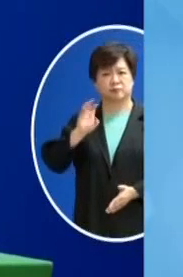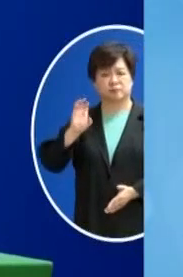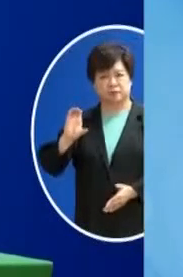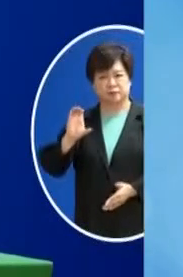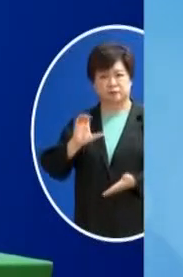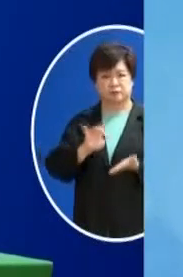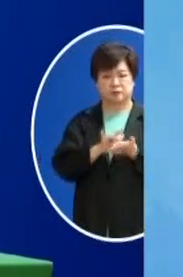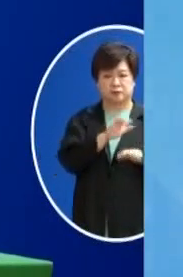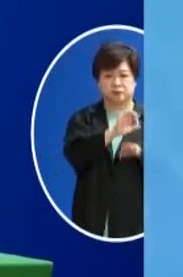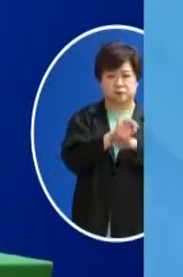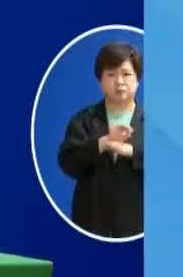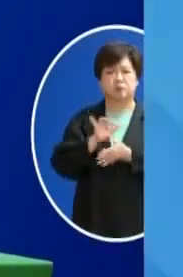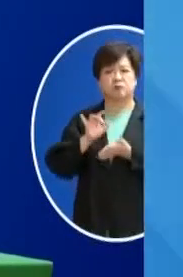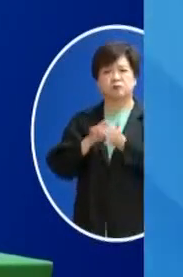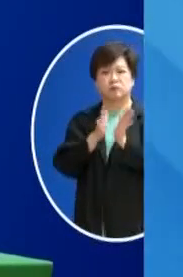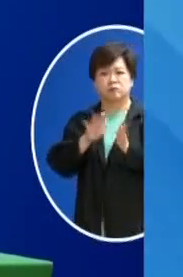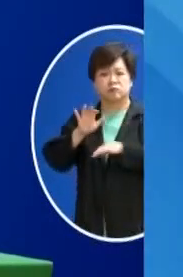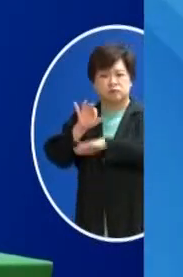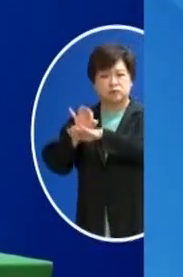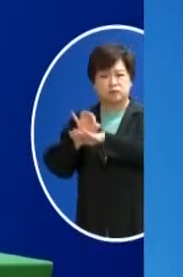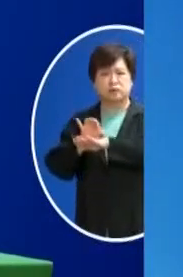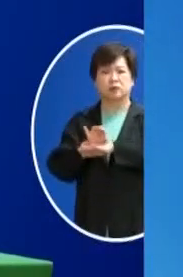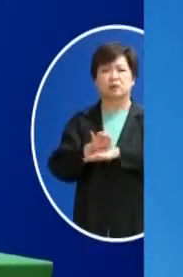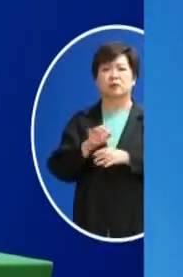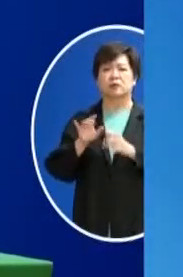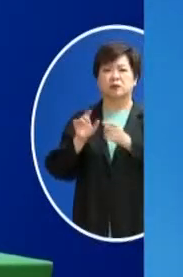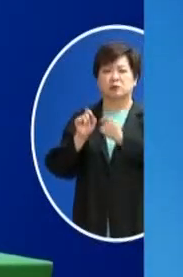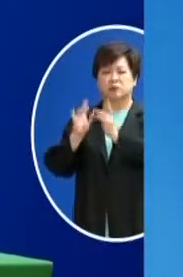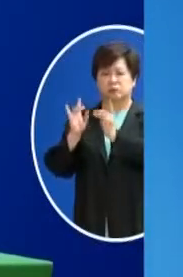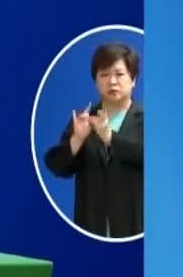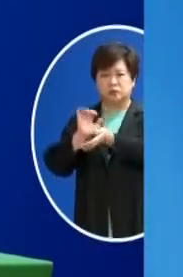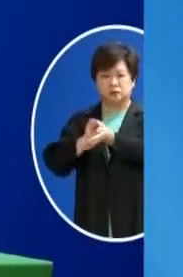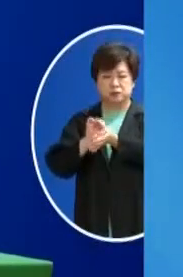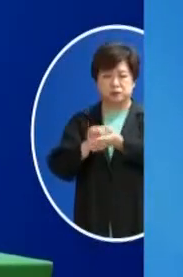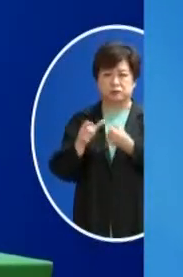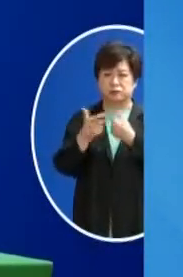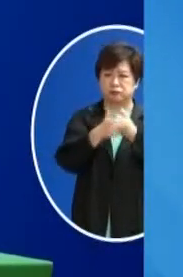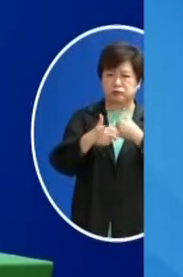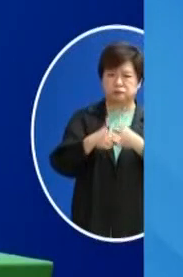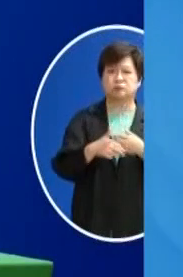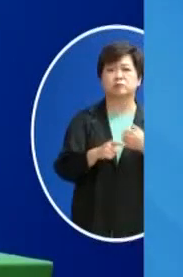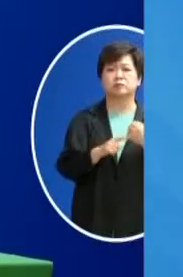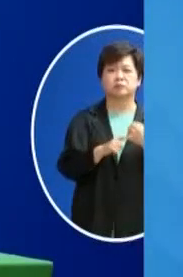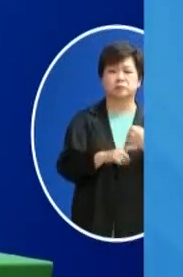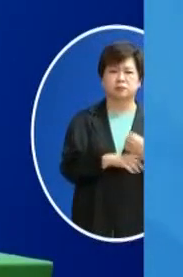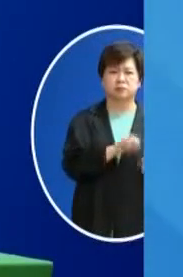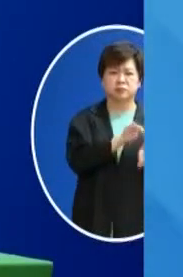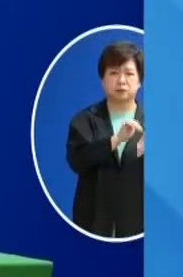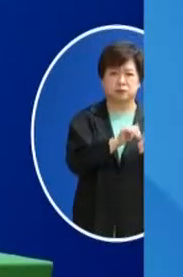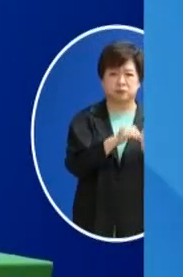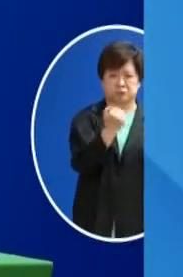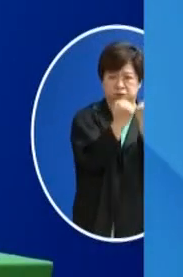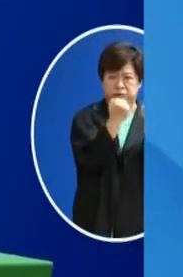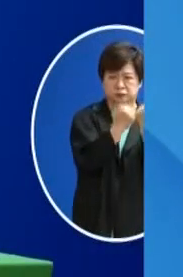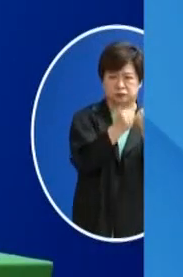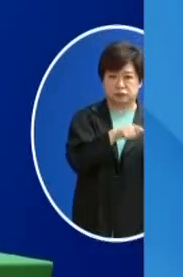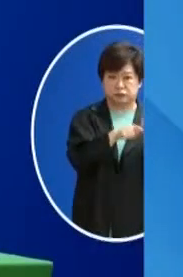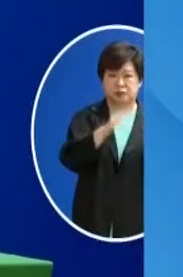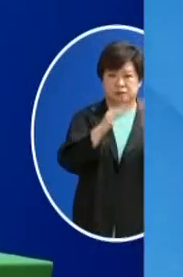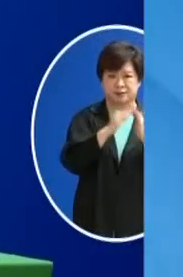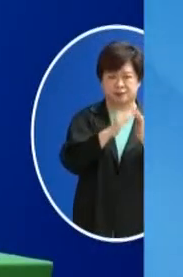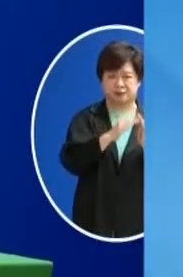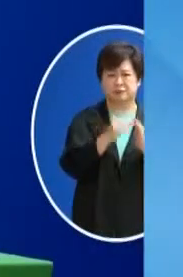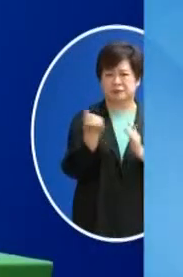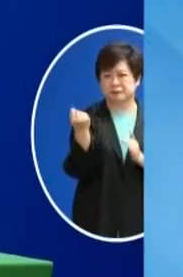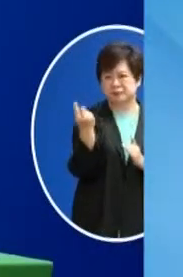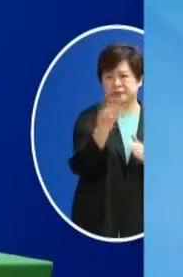药学、毒理学、临床医学、工卫、法律还有医学伦理等专家共同来召